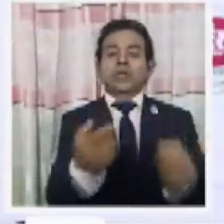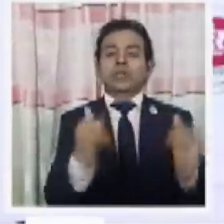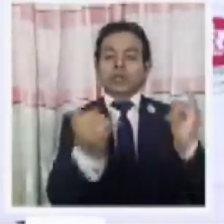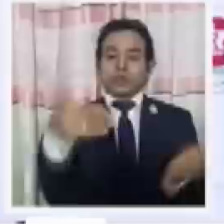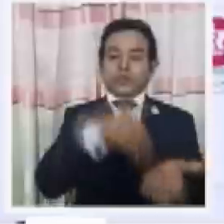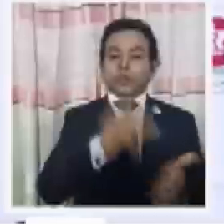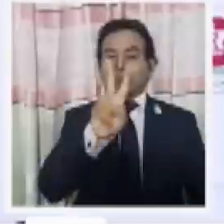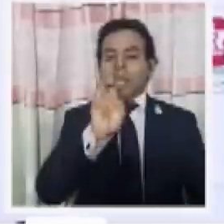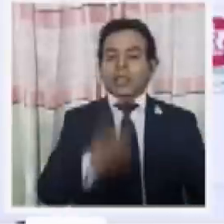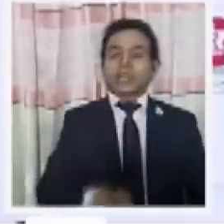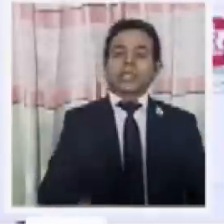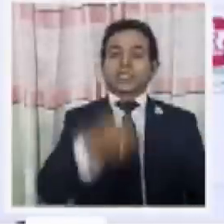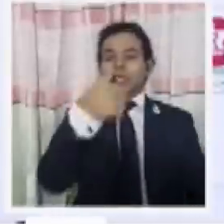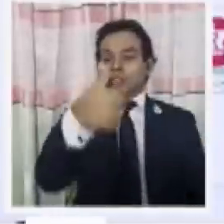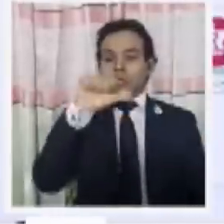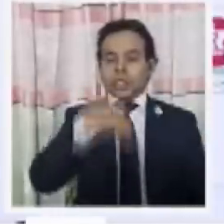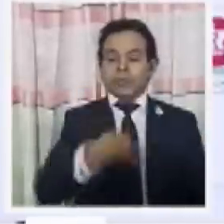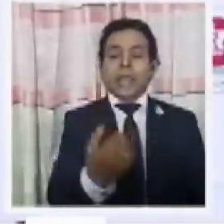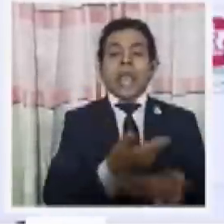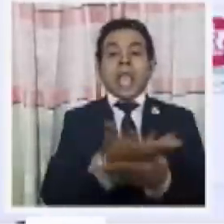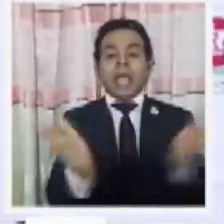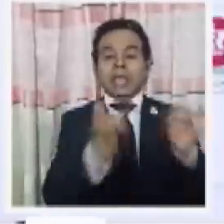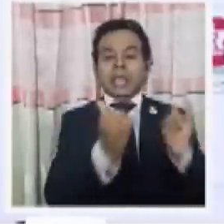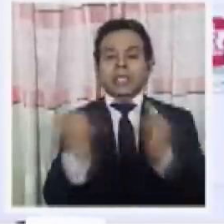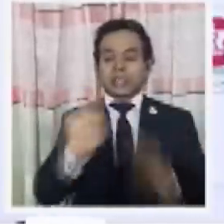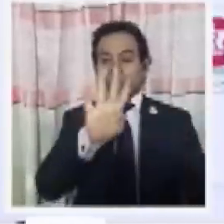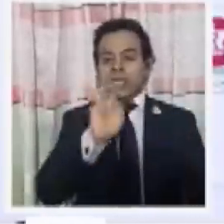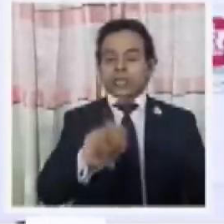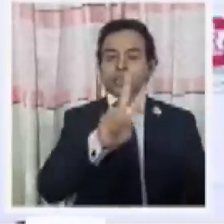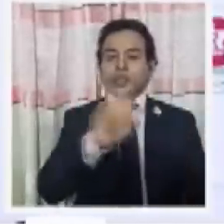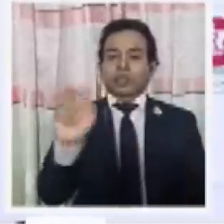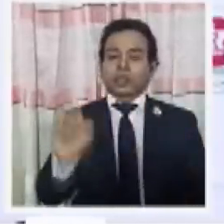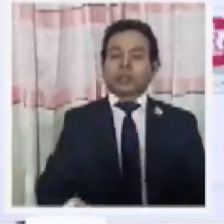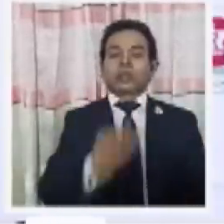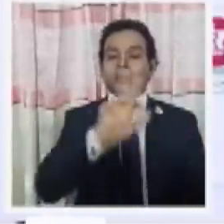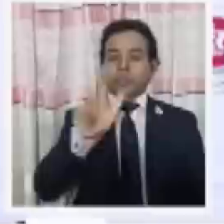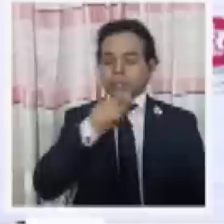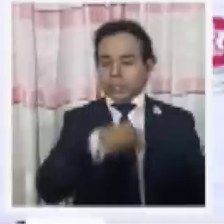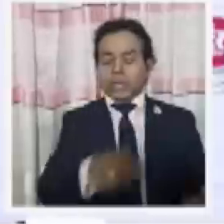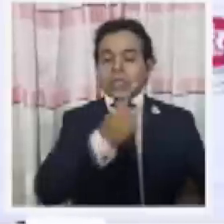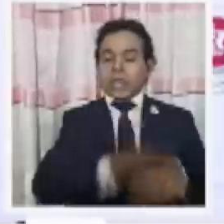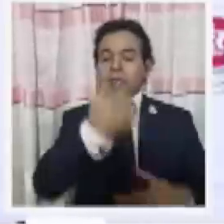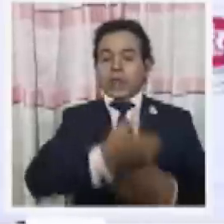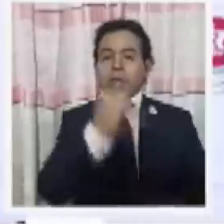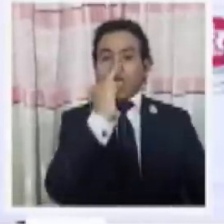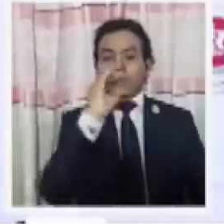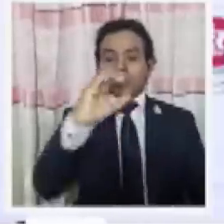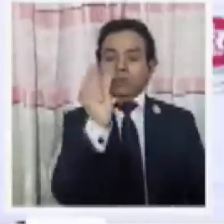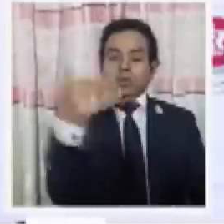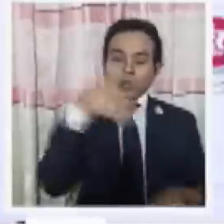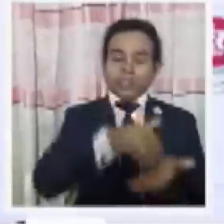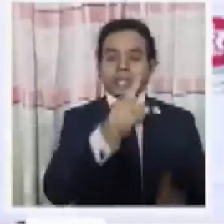হাসপাতালের শয্যা সংখ্যার তথ্য, ঢাকা মহানগরীতে ভর্তিকৃত রুগী সাধারণ শয্যায় 2,069 জন এবং খালি আছে